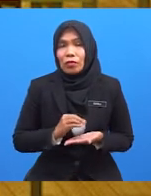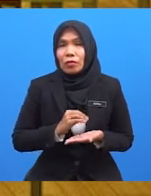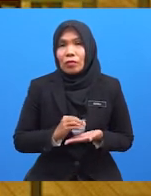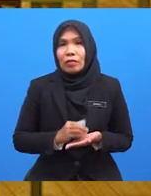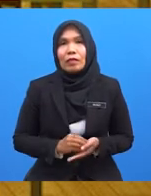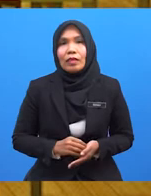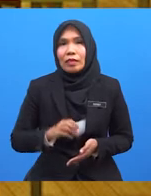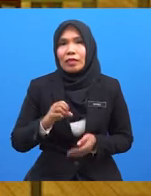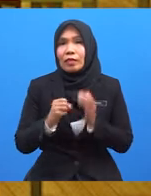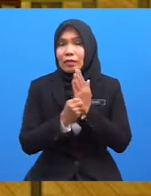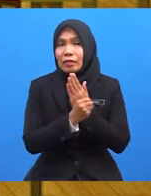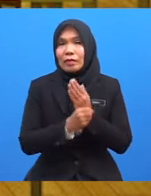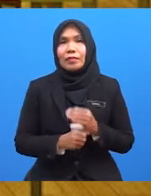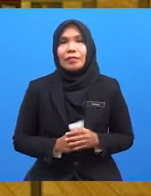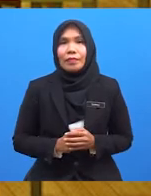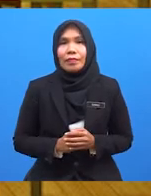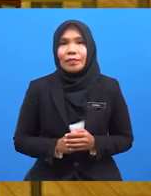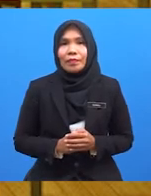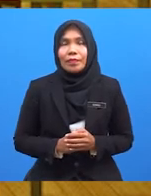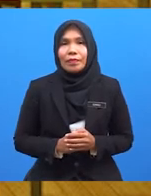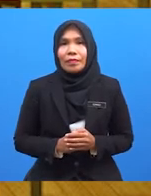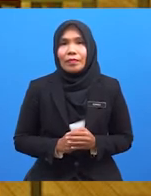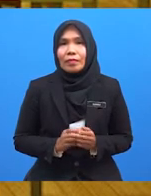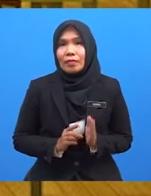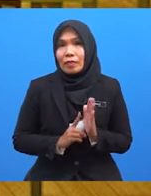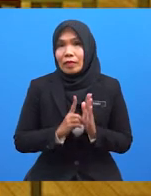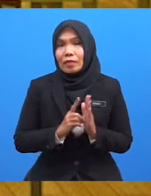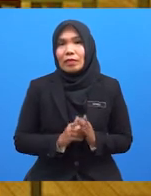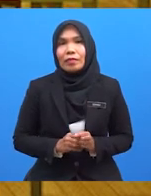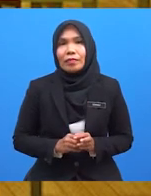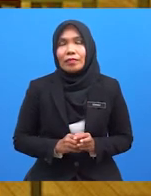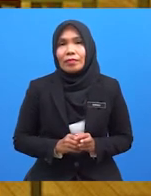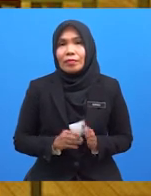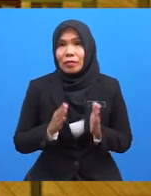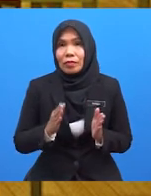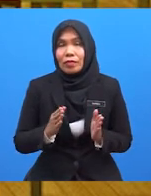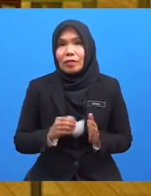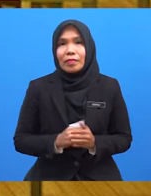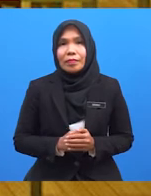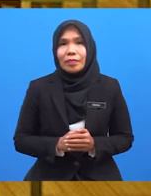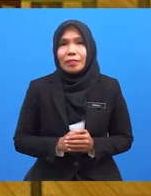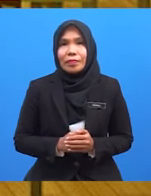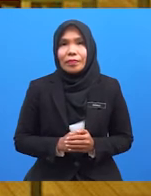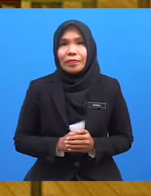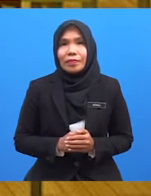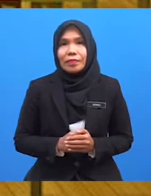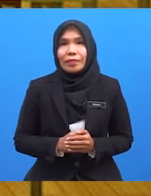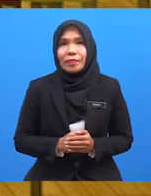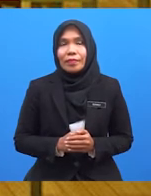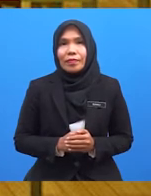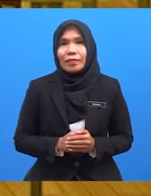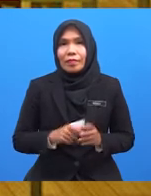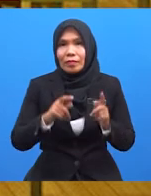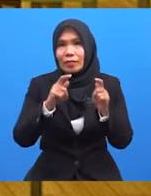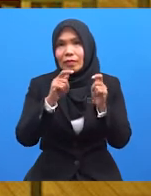sendi rumah binasa. Tegak umah kerana budi, rosak budi binasalah bahasa.